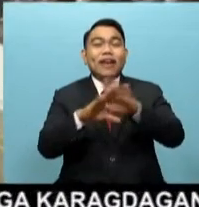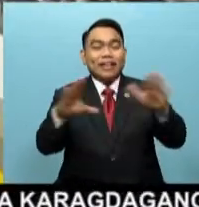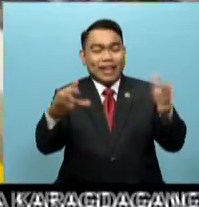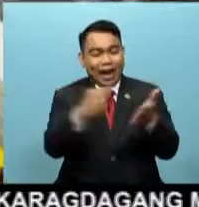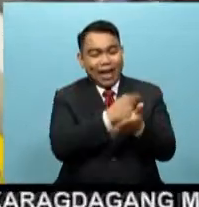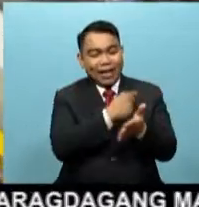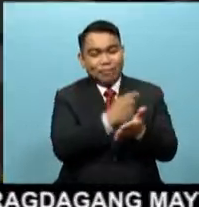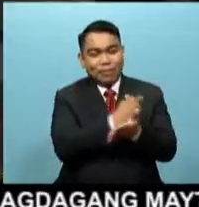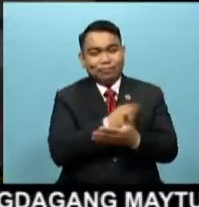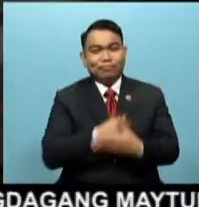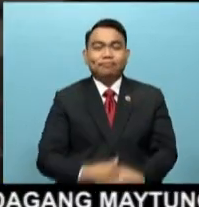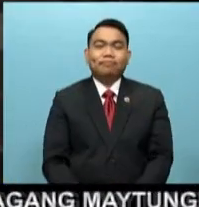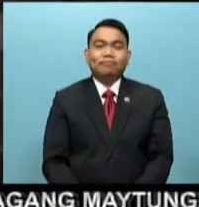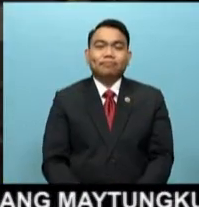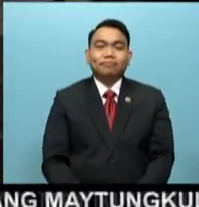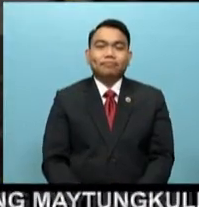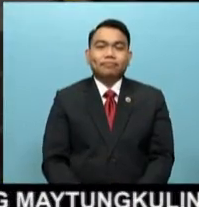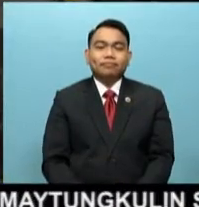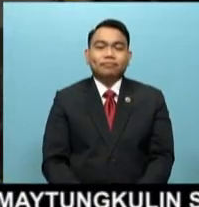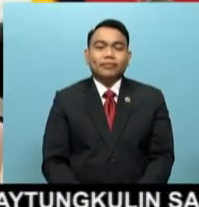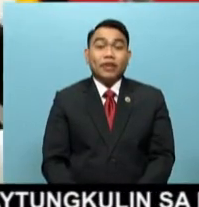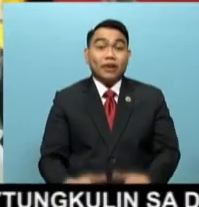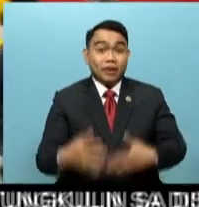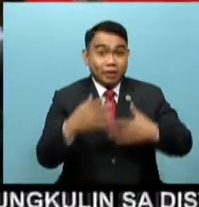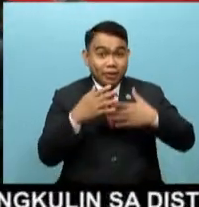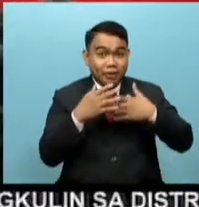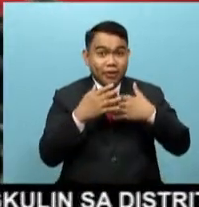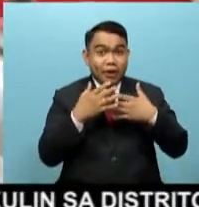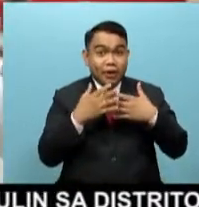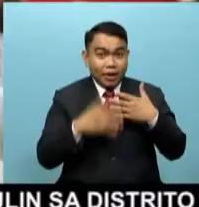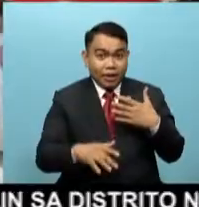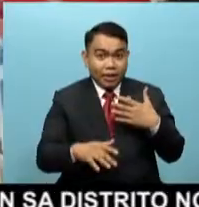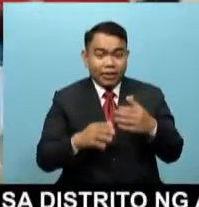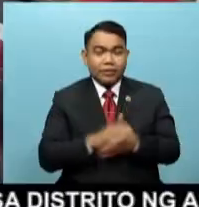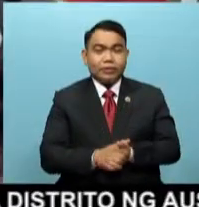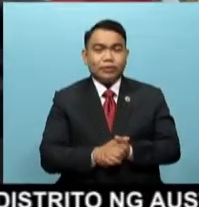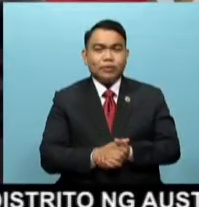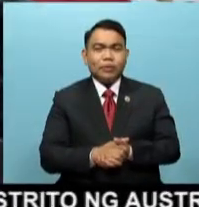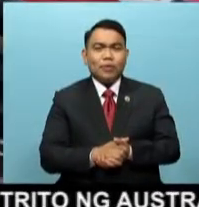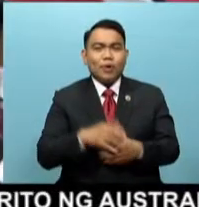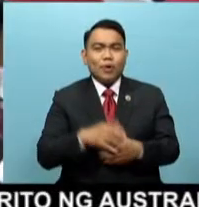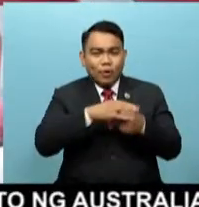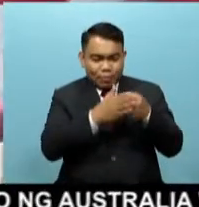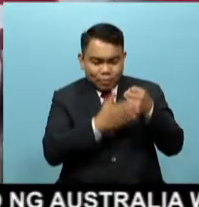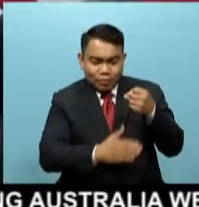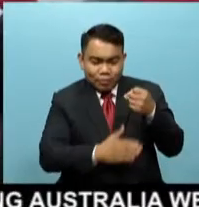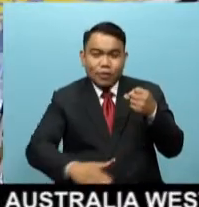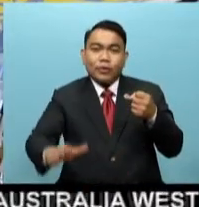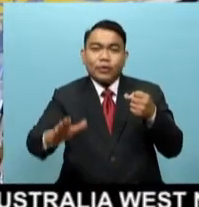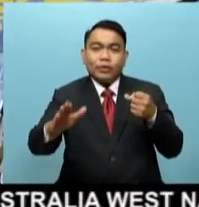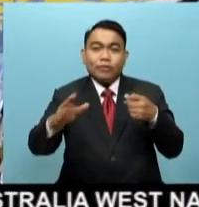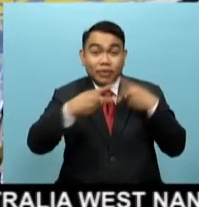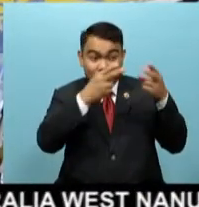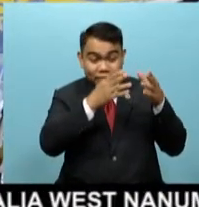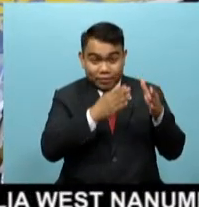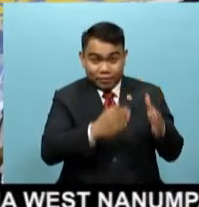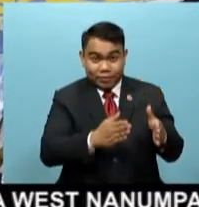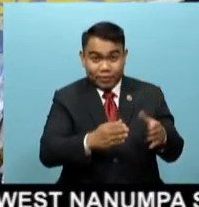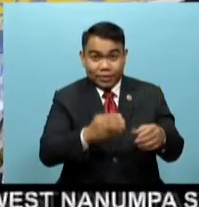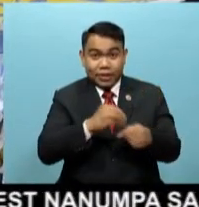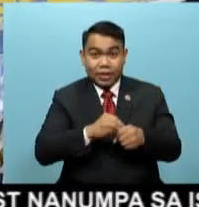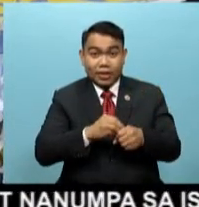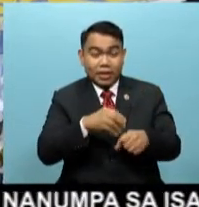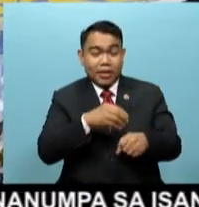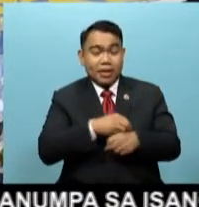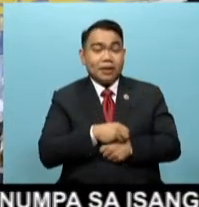Diyos. Maagang napuno ng mga panauhin ang San Remigio Sports Complex. Ang pag-aaral ng mga